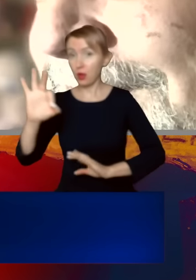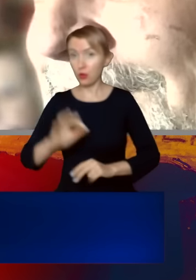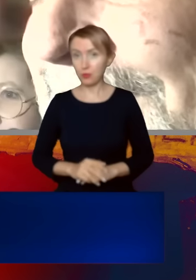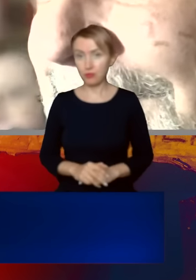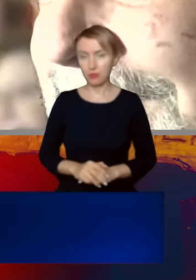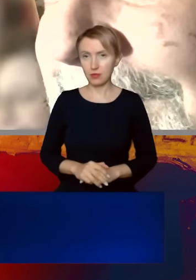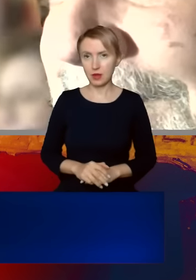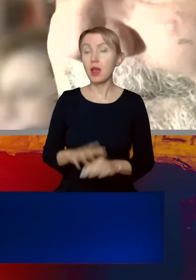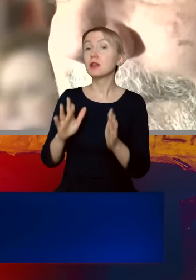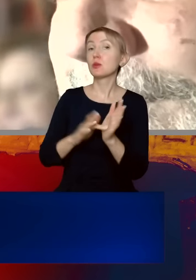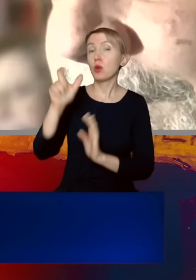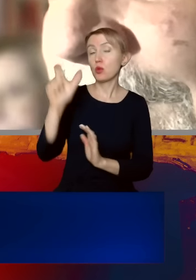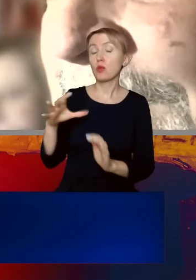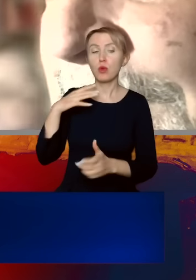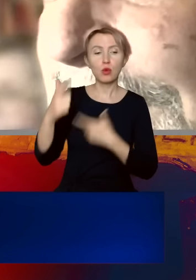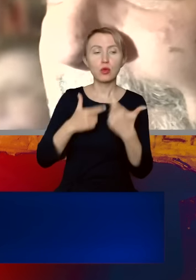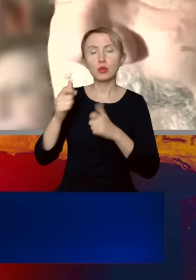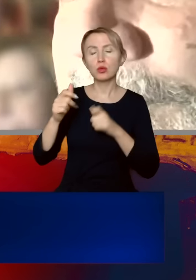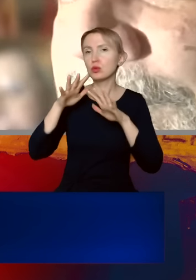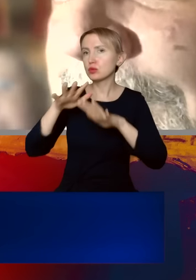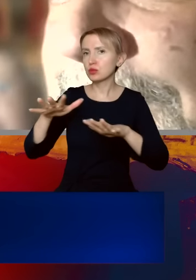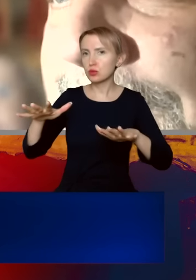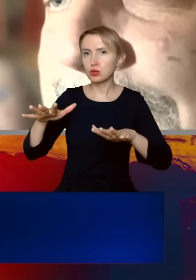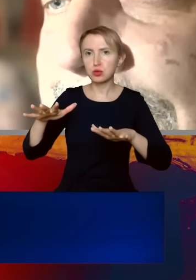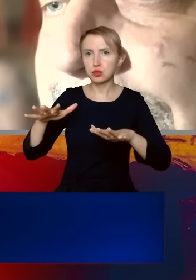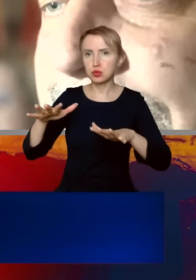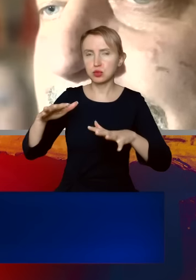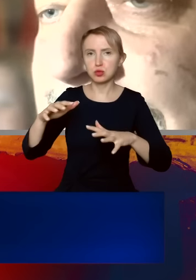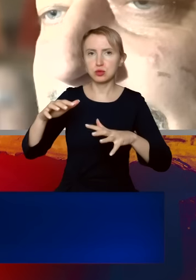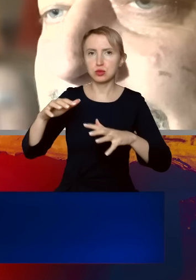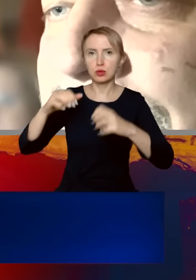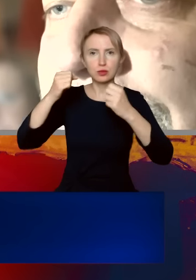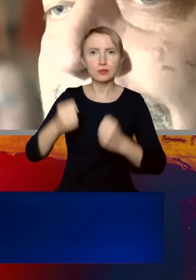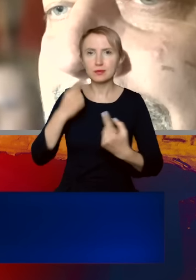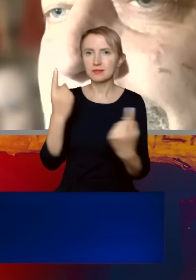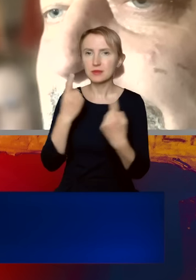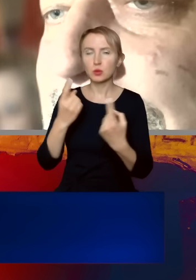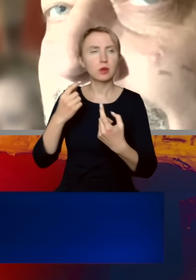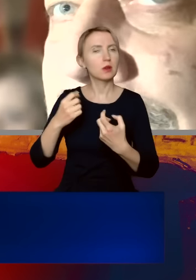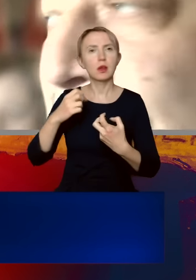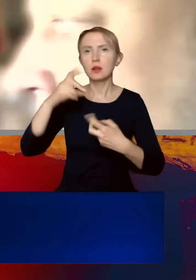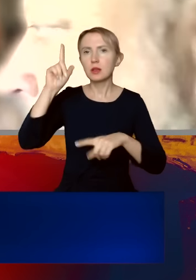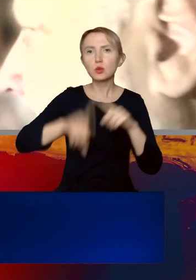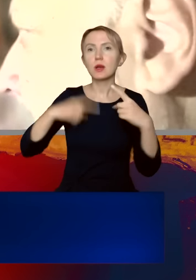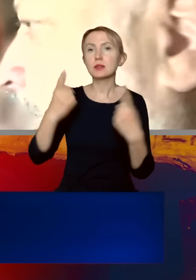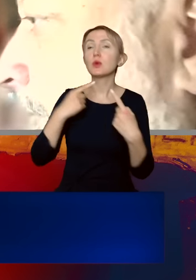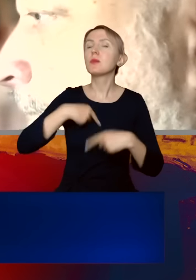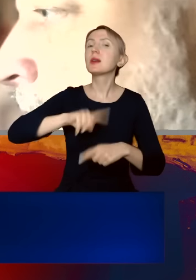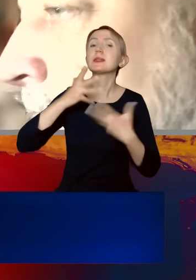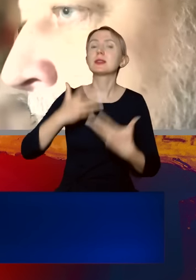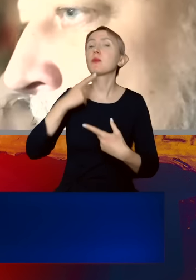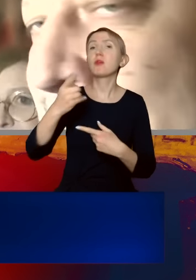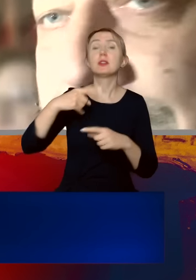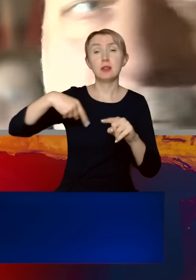Tusk dopuścił się tyle bezeceństw aktualnie, że chcemy zapowiedzieć początek końca